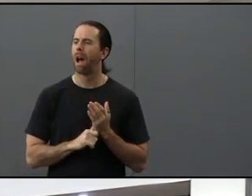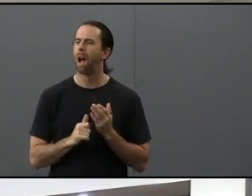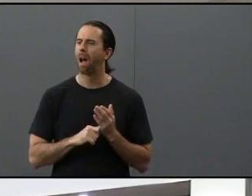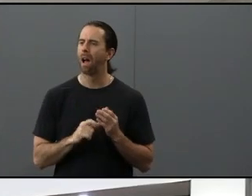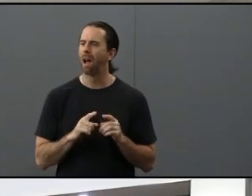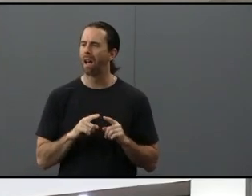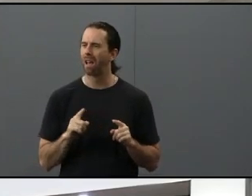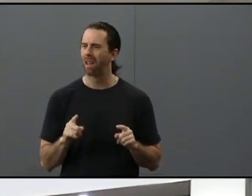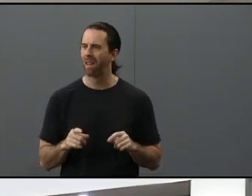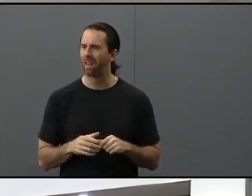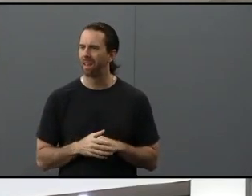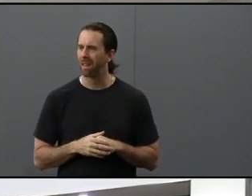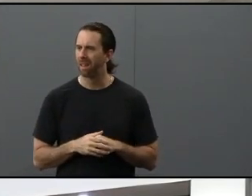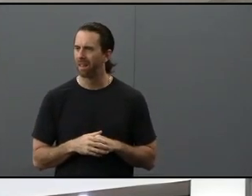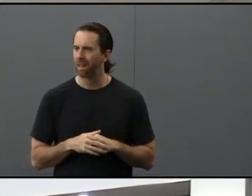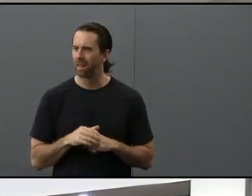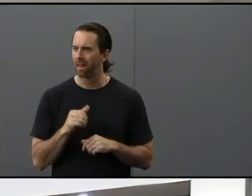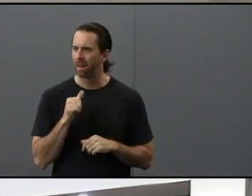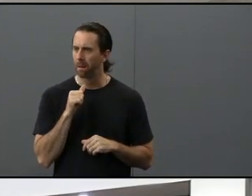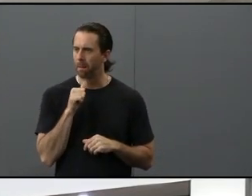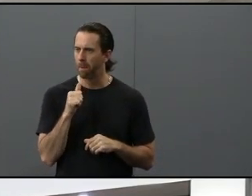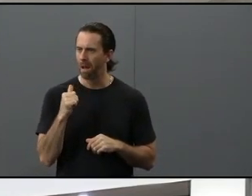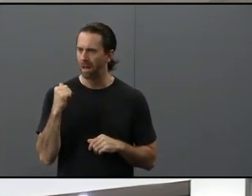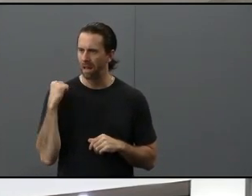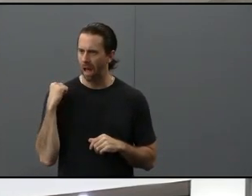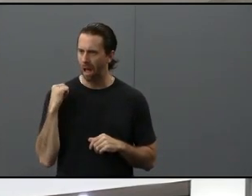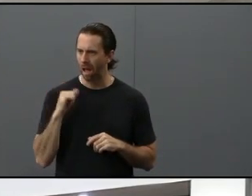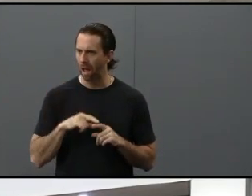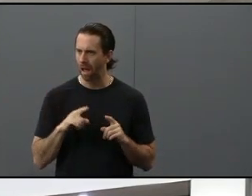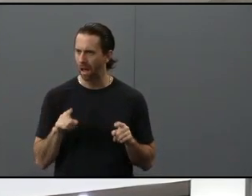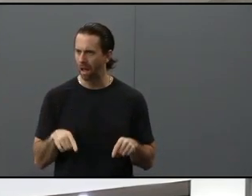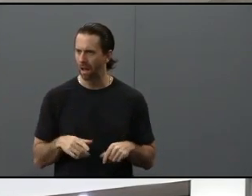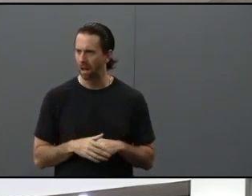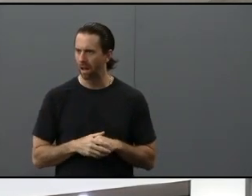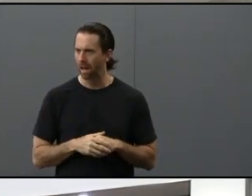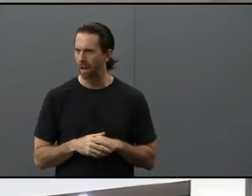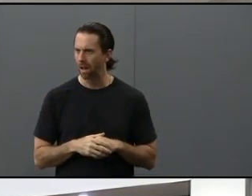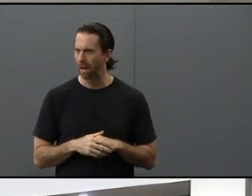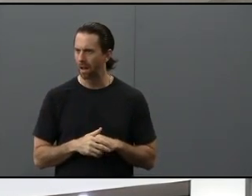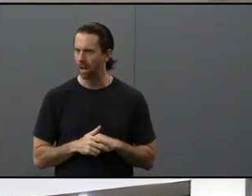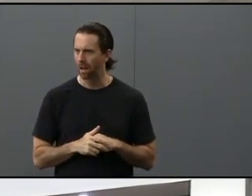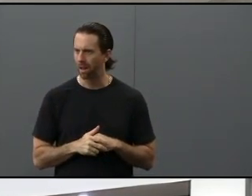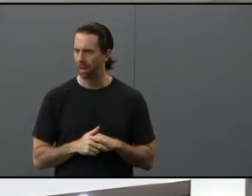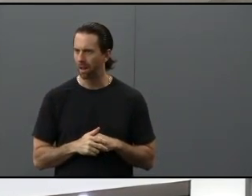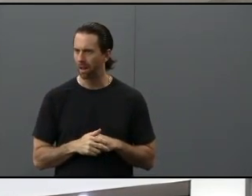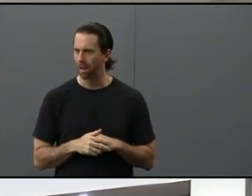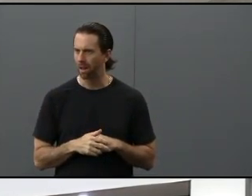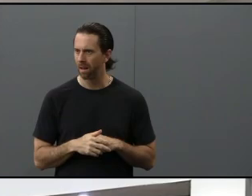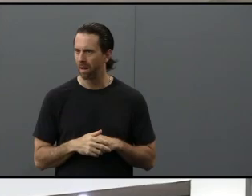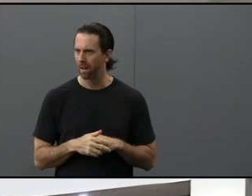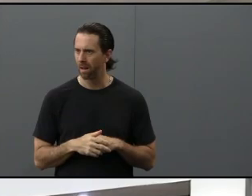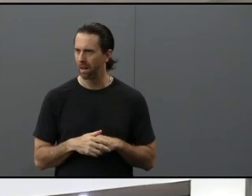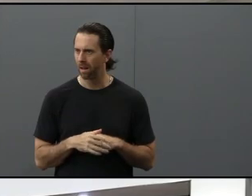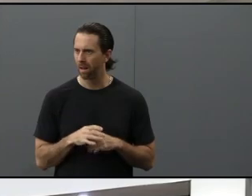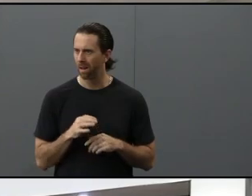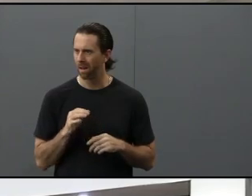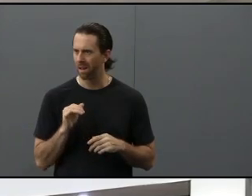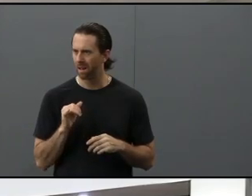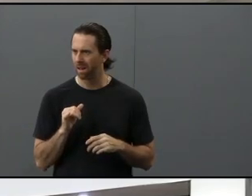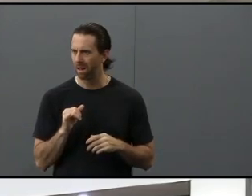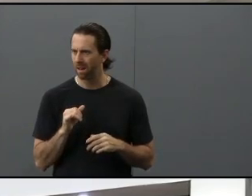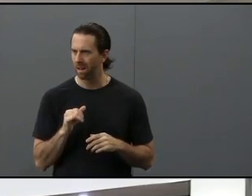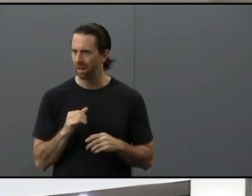connaissance c'est aujourd'hui Mme et non demain non hier plutôt pour l'extraordinaire je tiens vous dire ça éé intéressant de